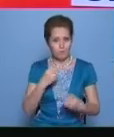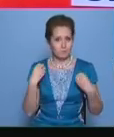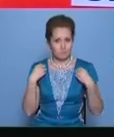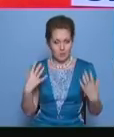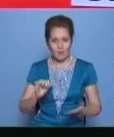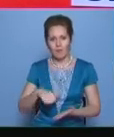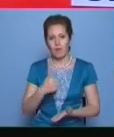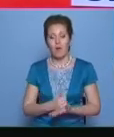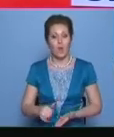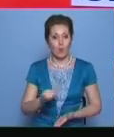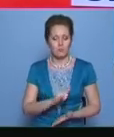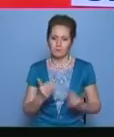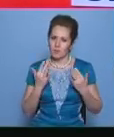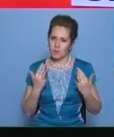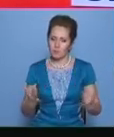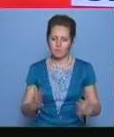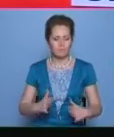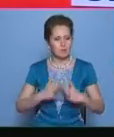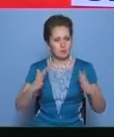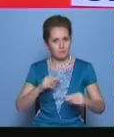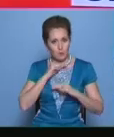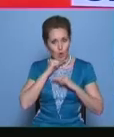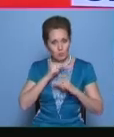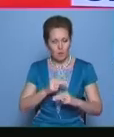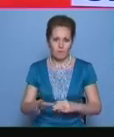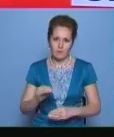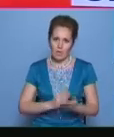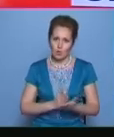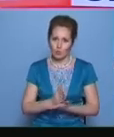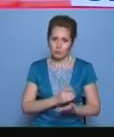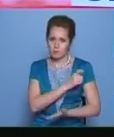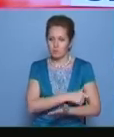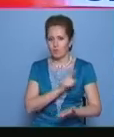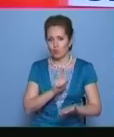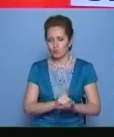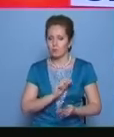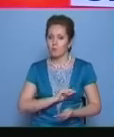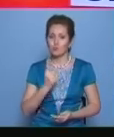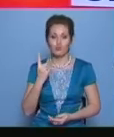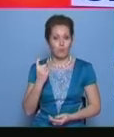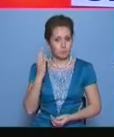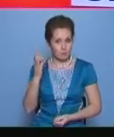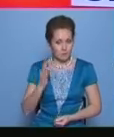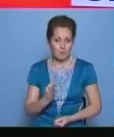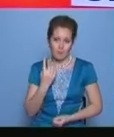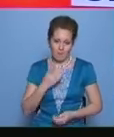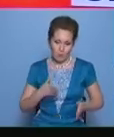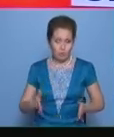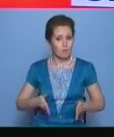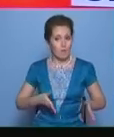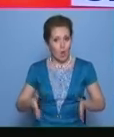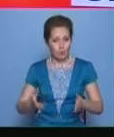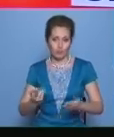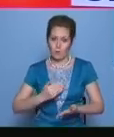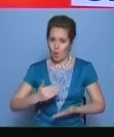сегодня потребовал максимальной концентрации. Все службы должны сработать на 100%. В первую очередь дороги, их нужно очистить. Кроме того,